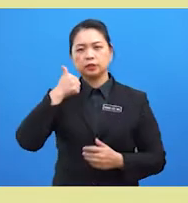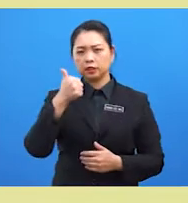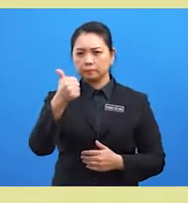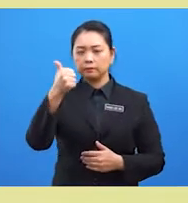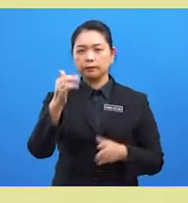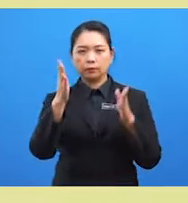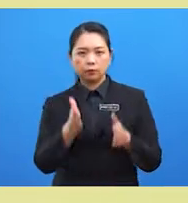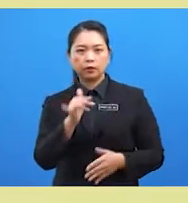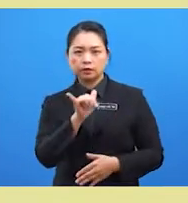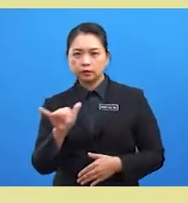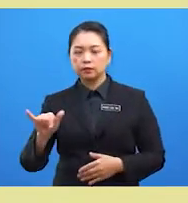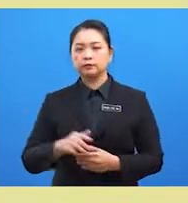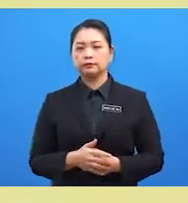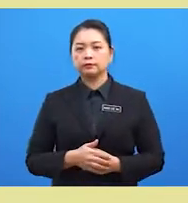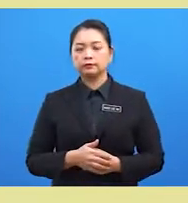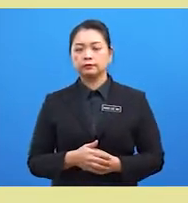sehebat orangnya,